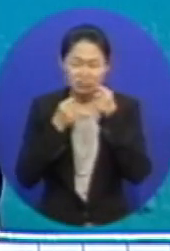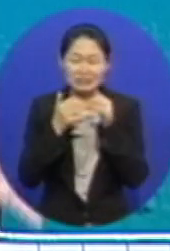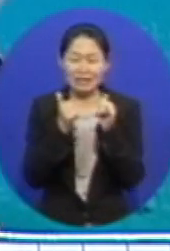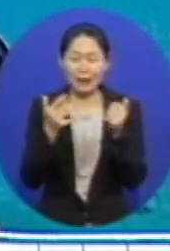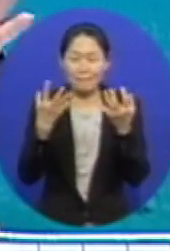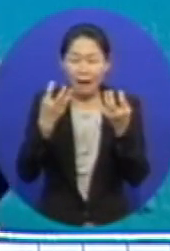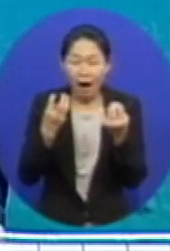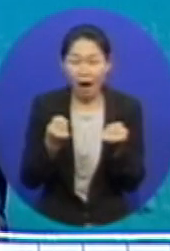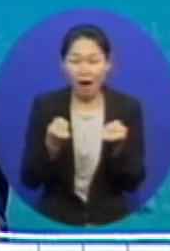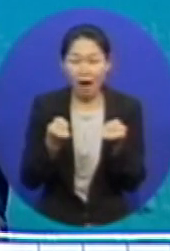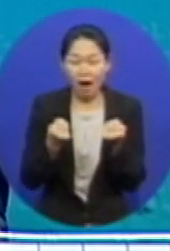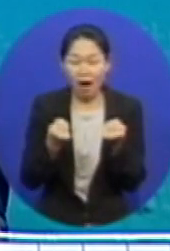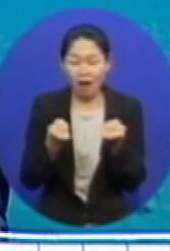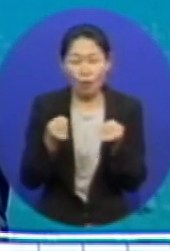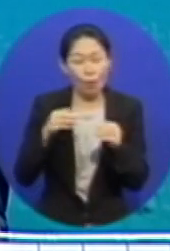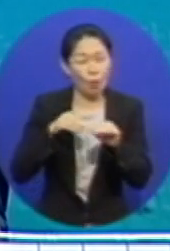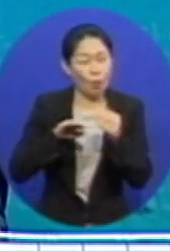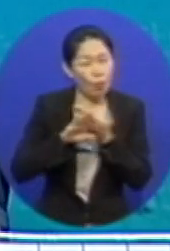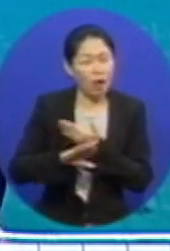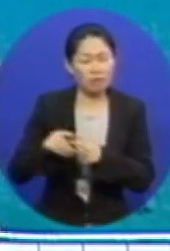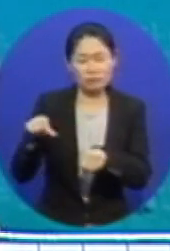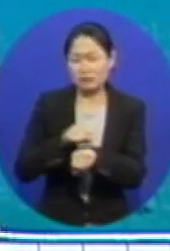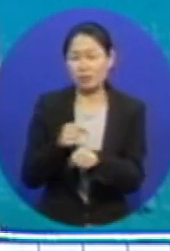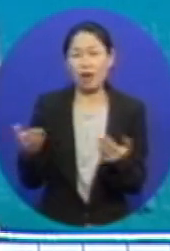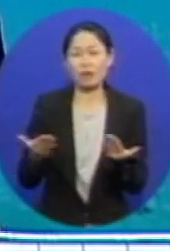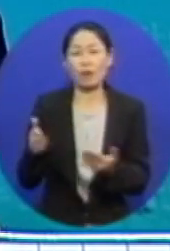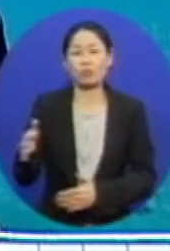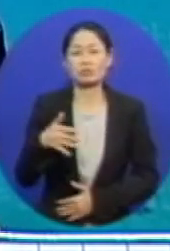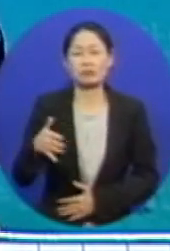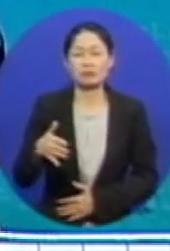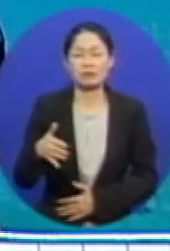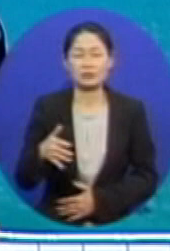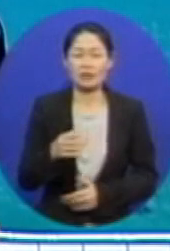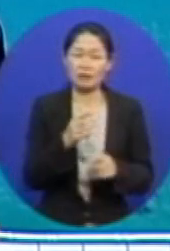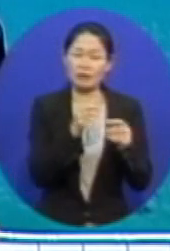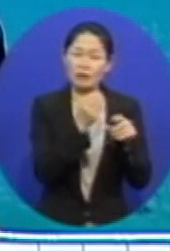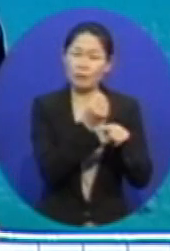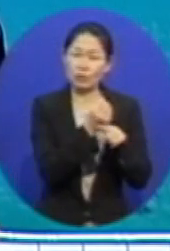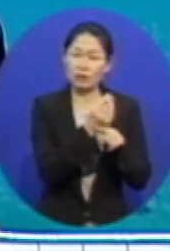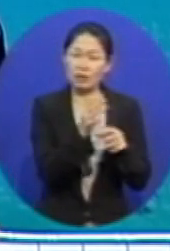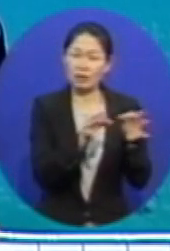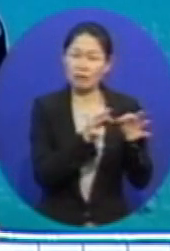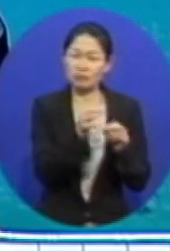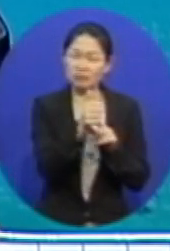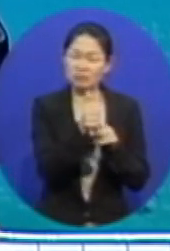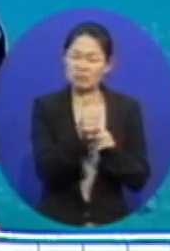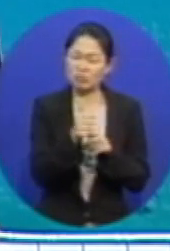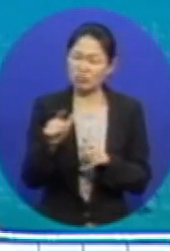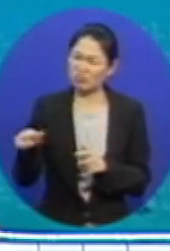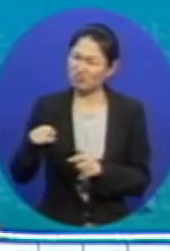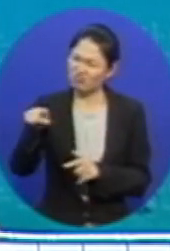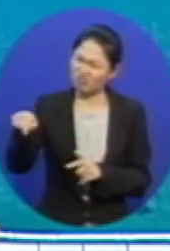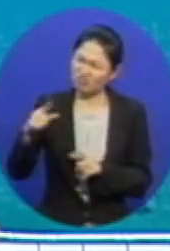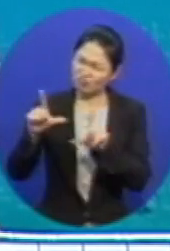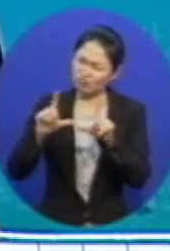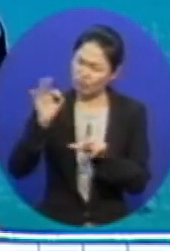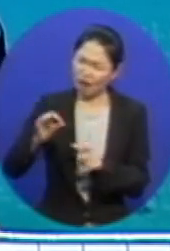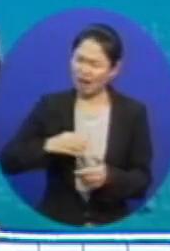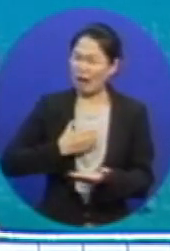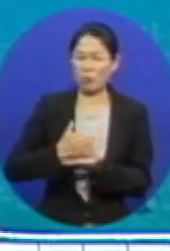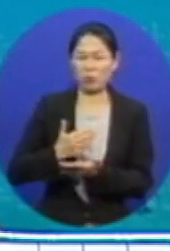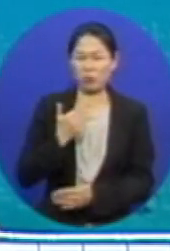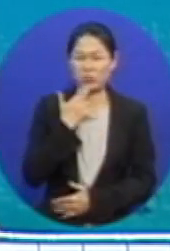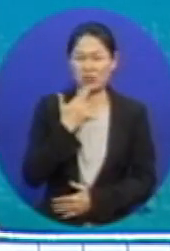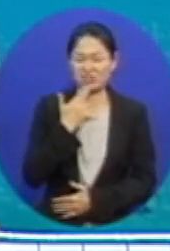거 외에는 특별한 게 엎드려 예 이 사람에게는 그게 감동 1 수가 없었어요 그래서 아 요 별것도